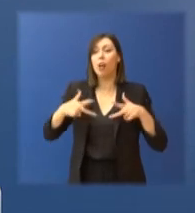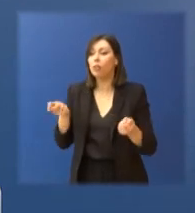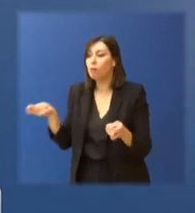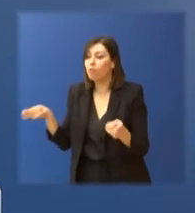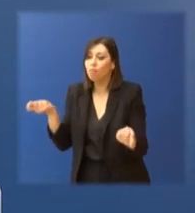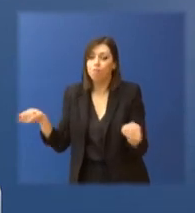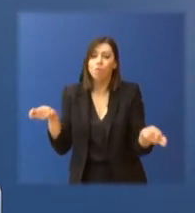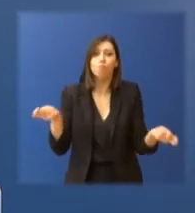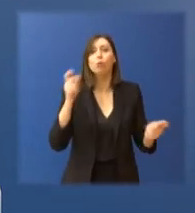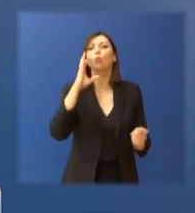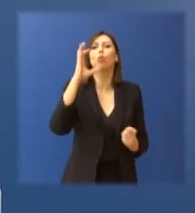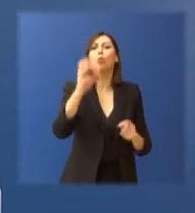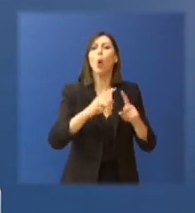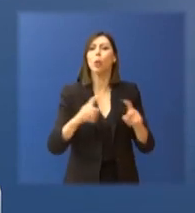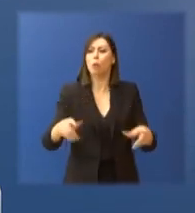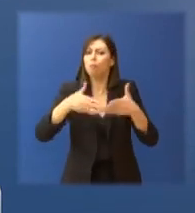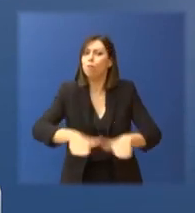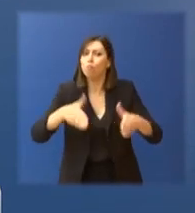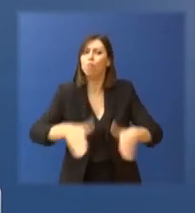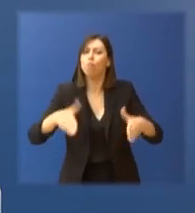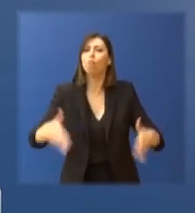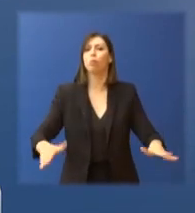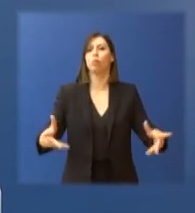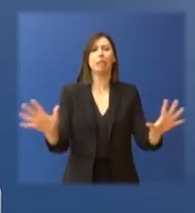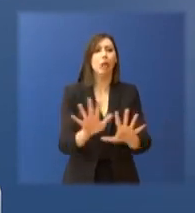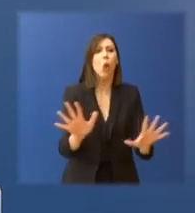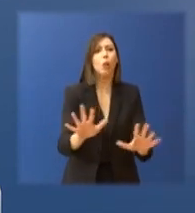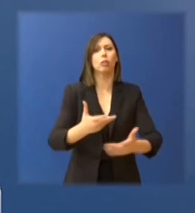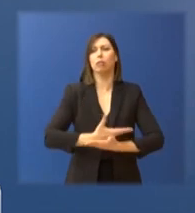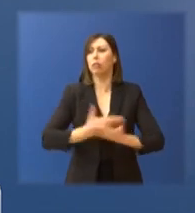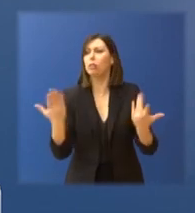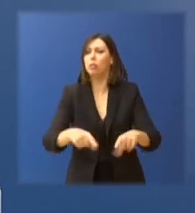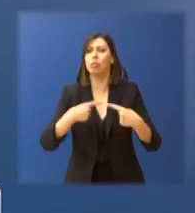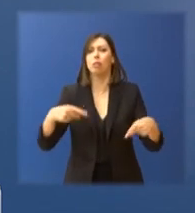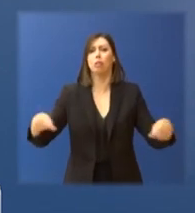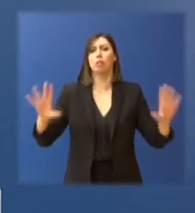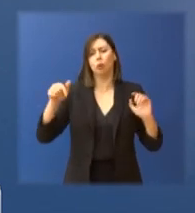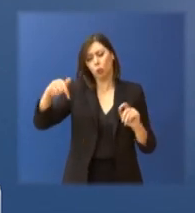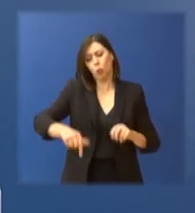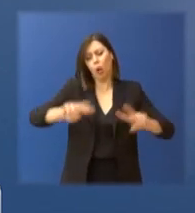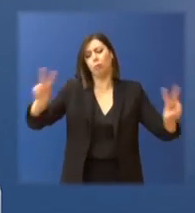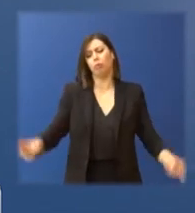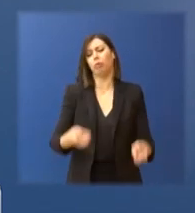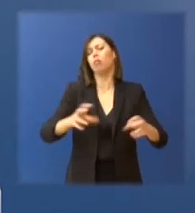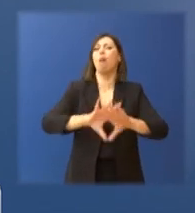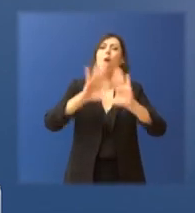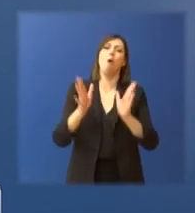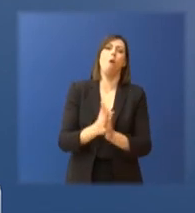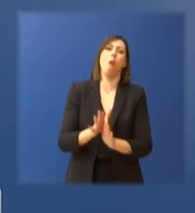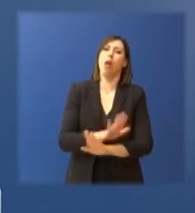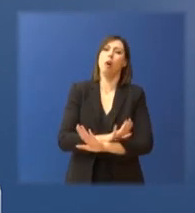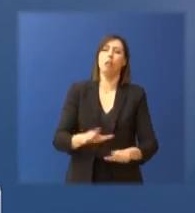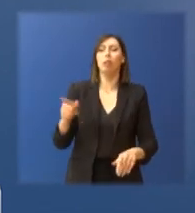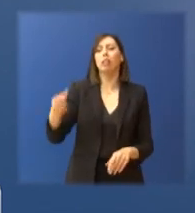και χειραγώγησης της ενημέρωσης. Αποκαλύφθηκε πέραν πάσης αμφισβήτησης έτσι η θεσμική εκτροπή που είχε δρομολογηθεί από το